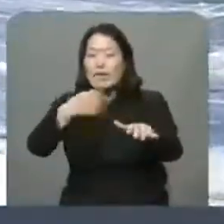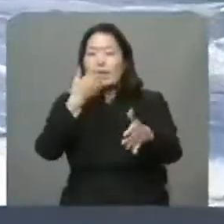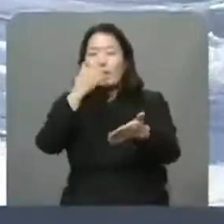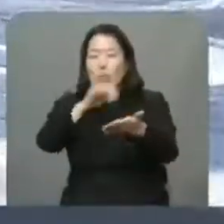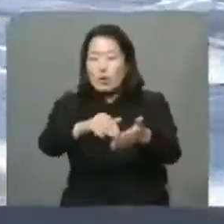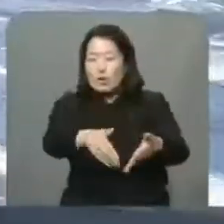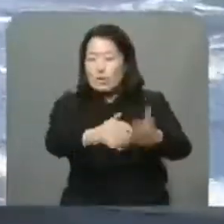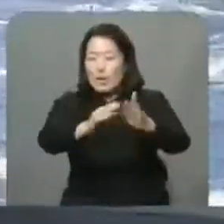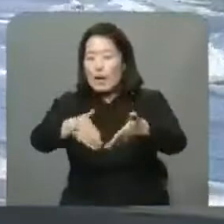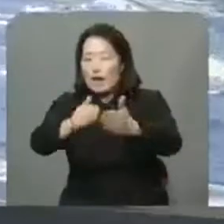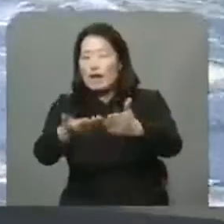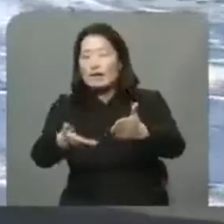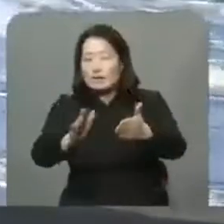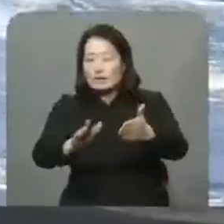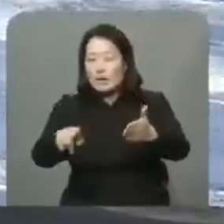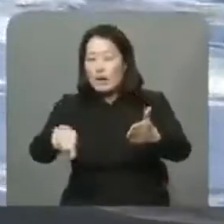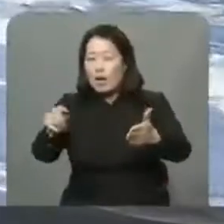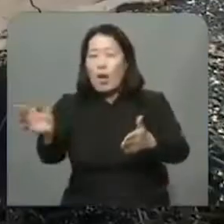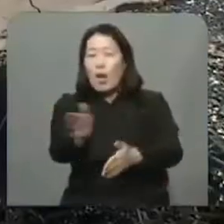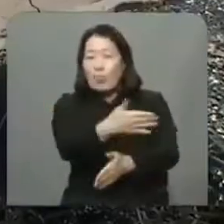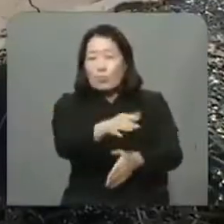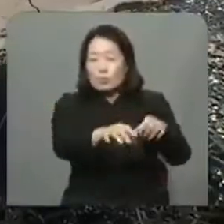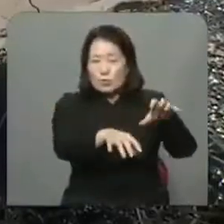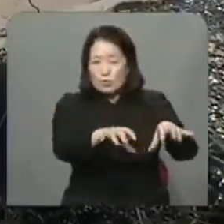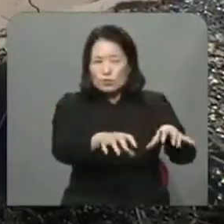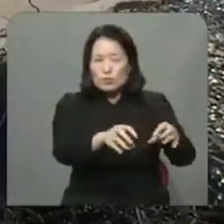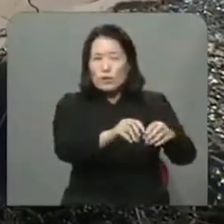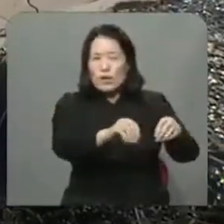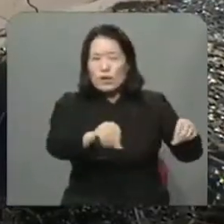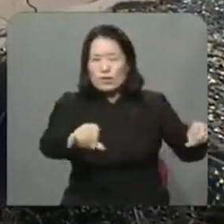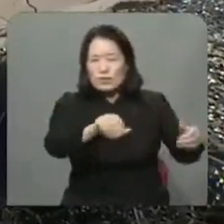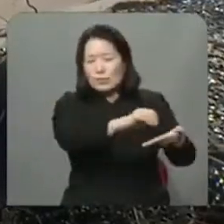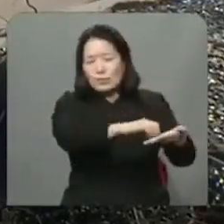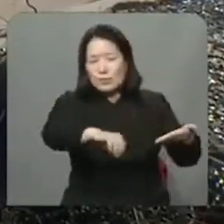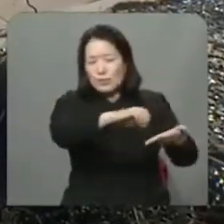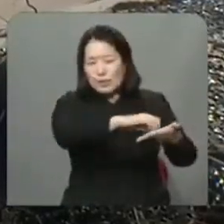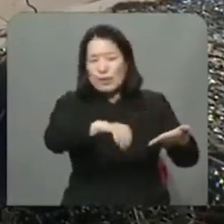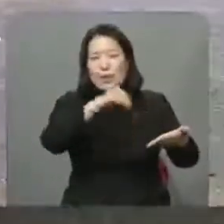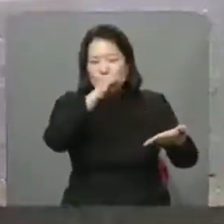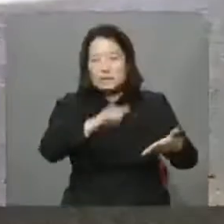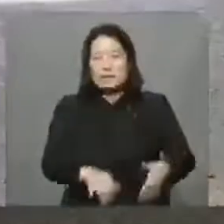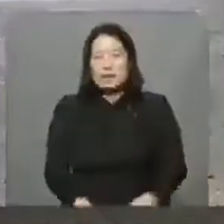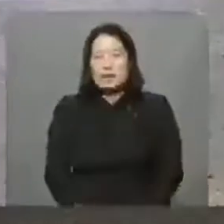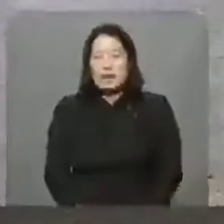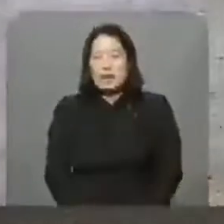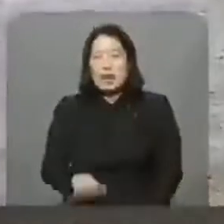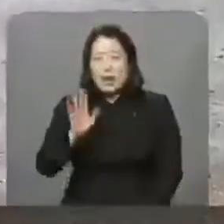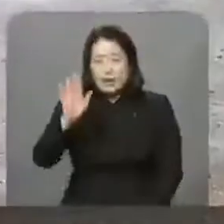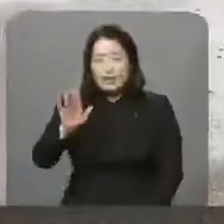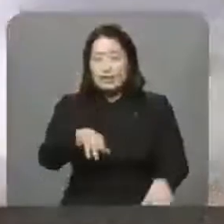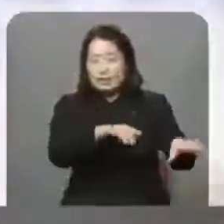이로 인해 인접한 다른 해안이 침식될 가능성 또한 제기되는 등 해안 침식 우려는